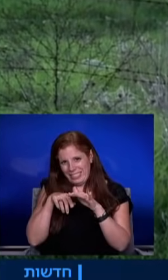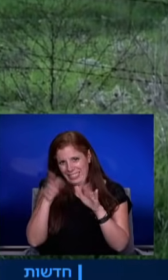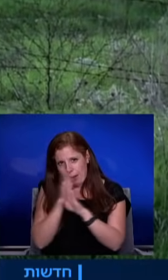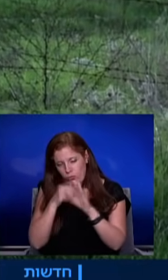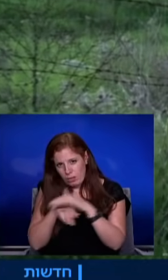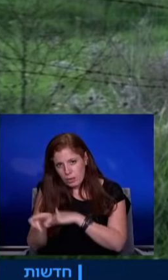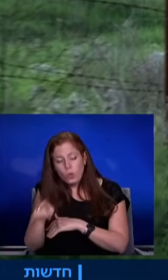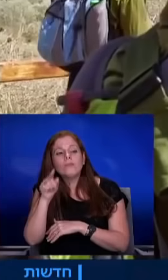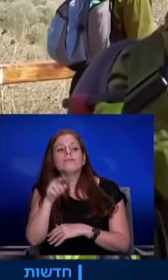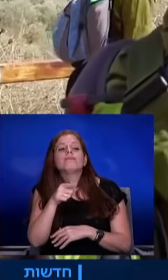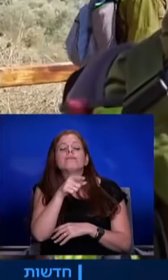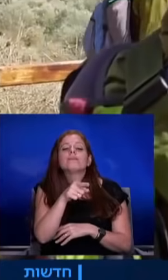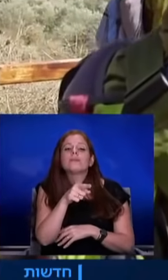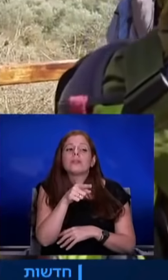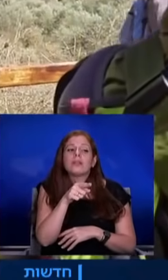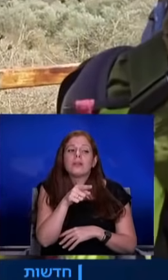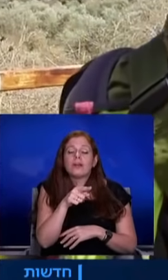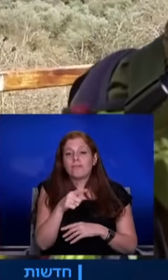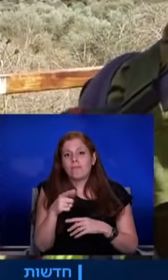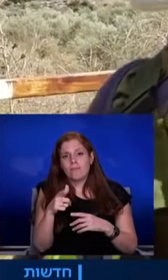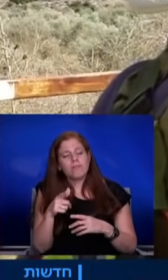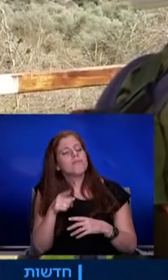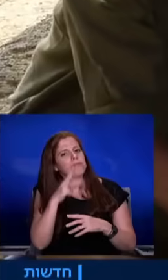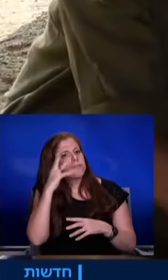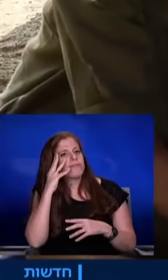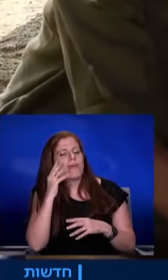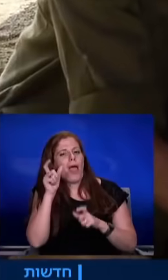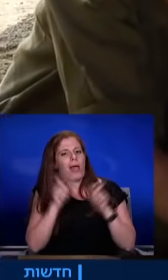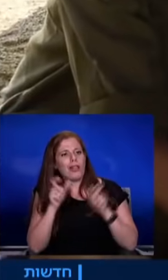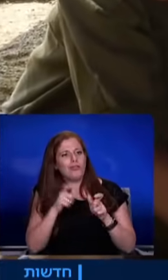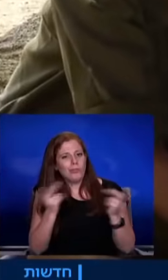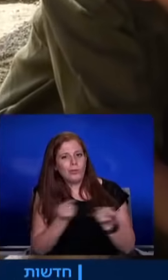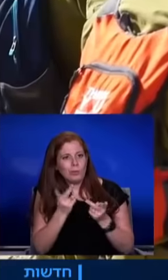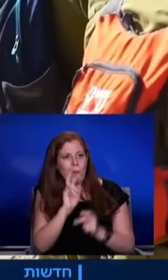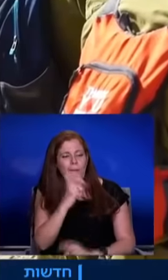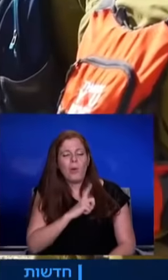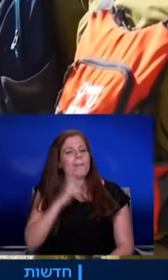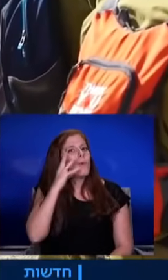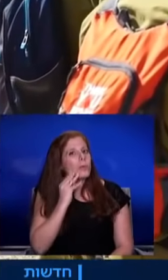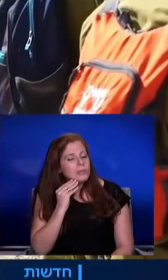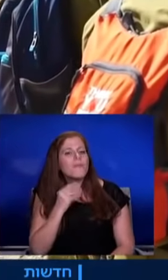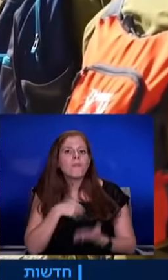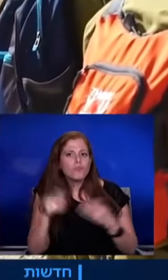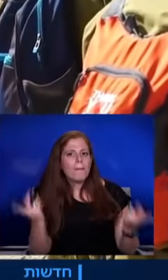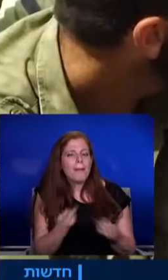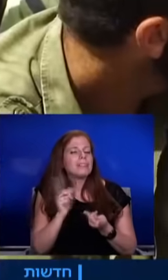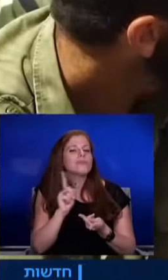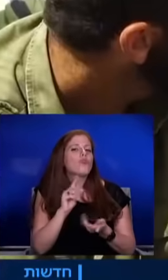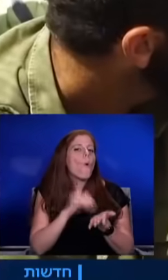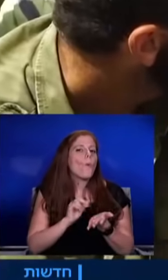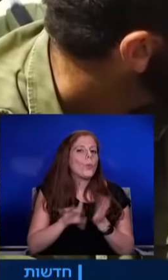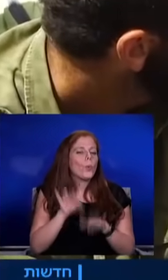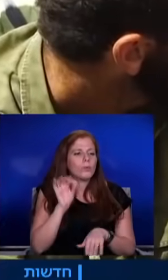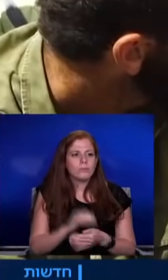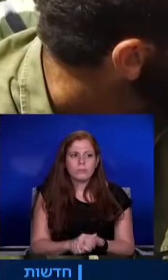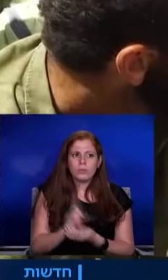המילואים הצהלית, מסופקים, אך ממשיכים במצוד אחר שני האסירים הנוספים שטרם נעצרו. כולם פתאום יודעים למה אתה